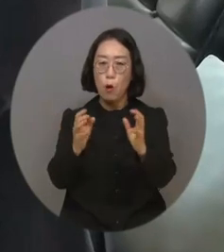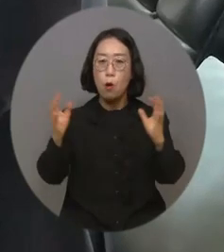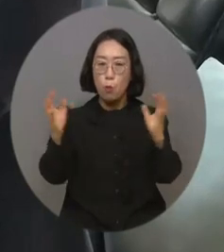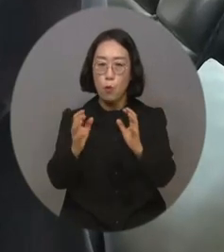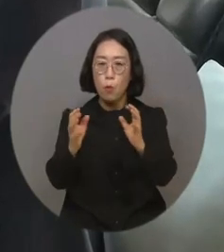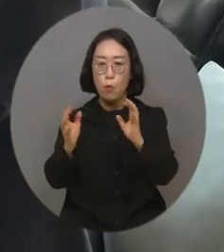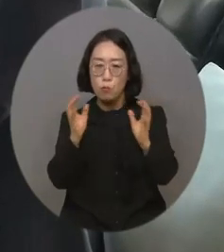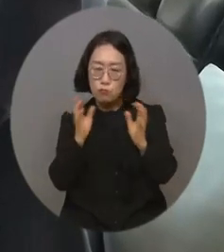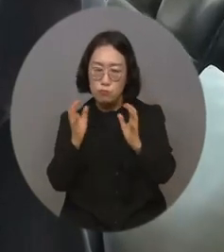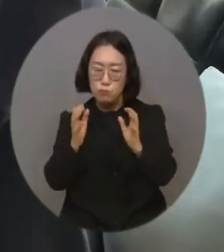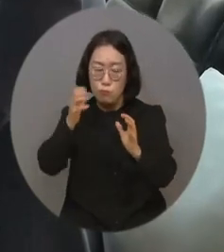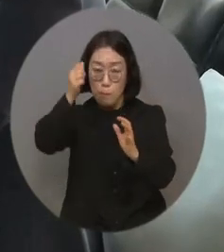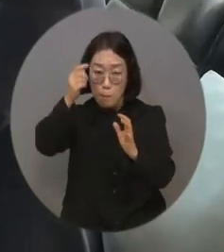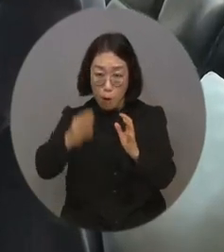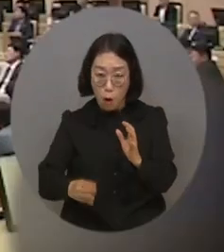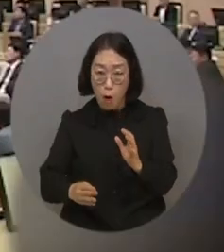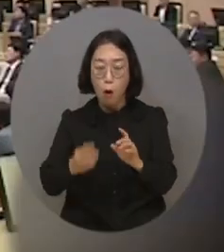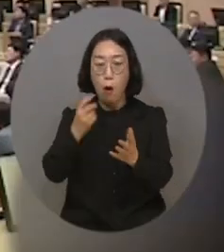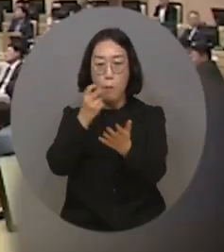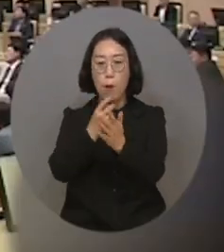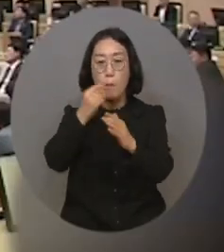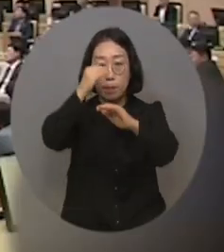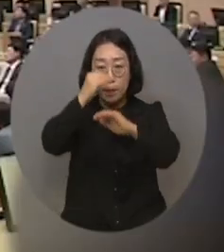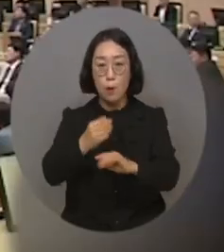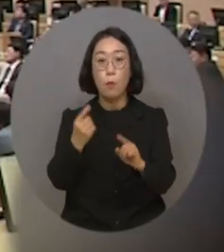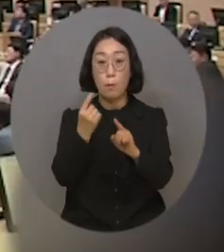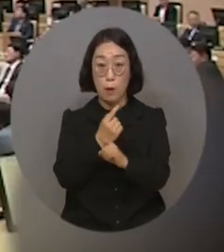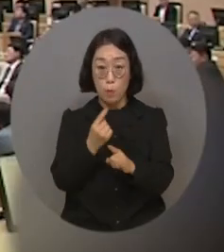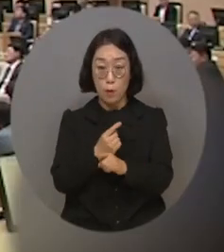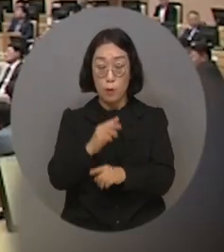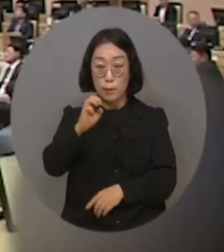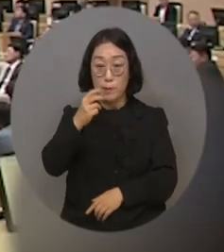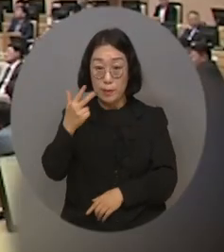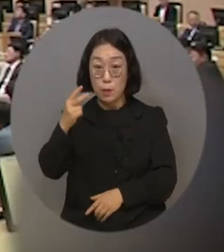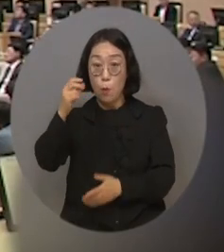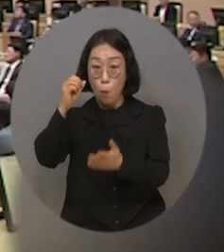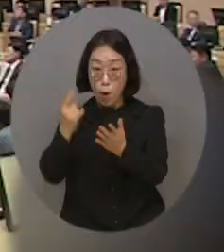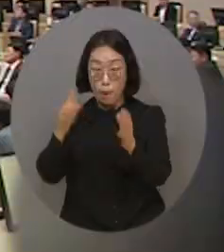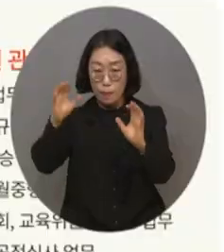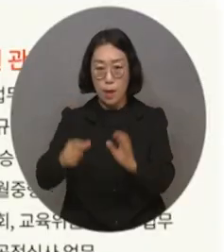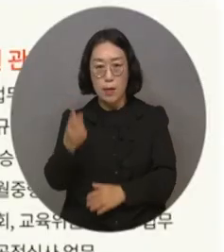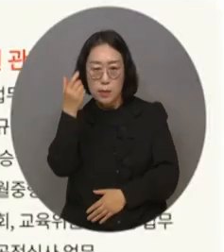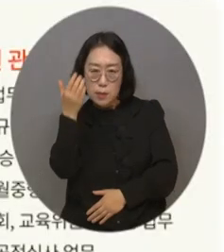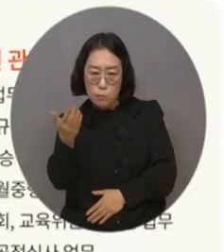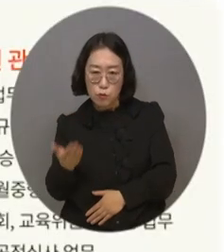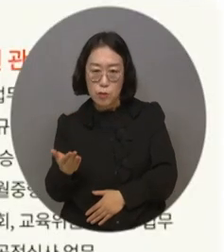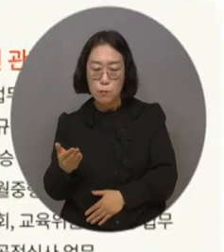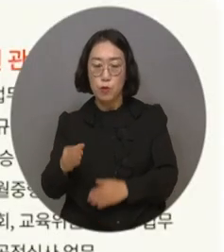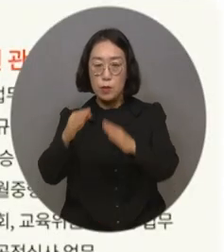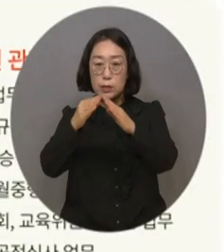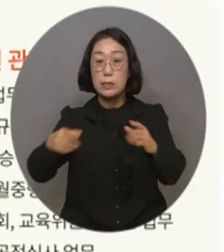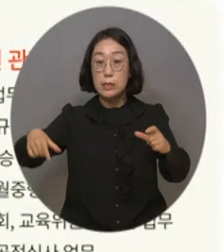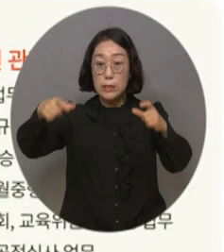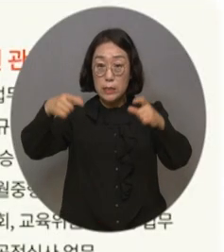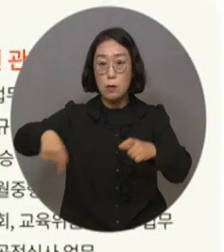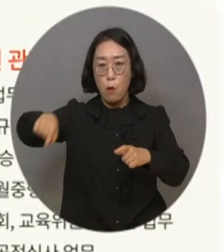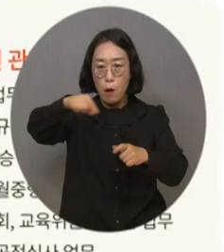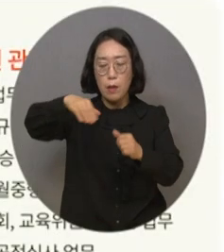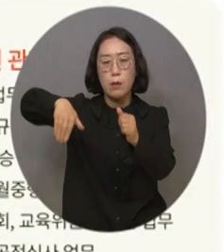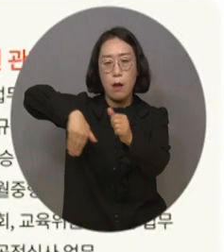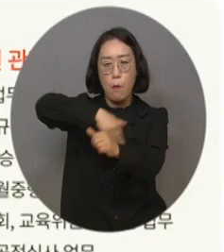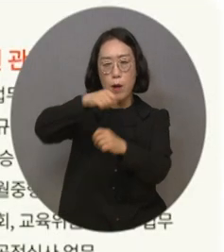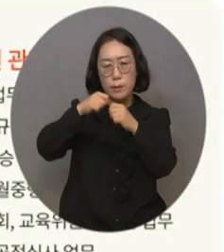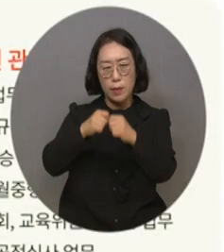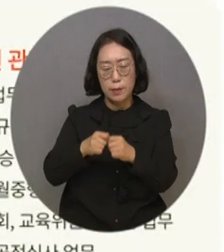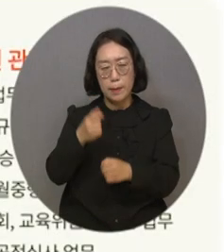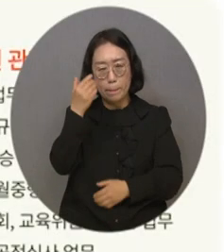현장 의견을 토대로 조례안을 다듬었으며 제370회 임시회 교육행정 질문을 통해 전남도 장애인 교원의 근무여건에